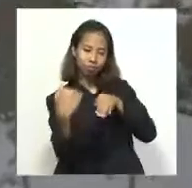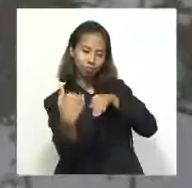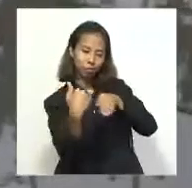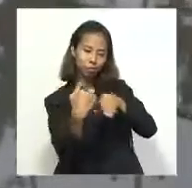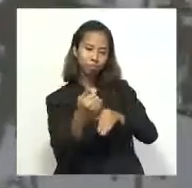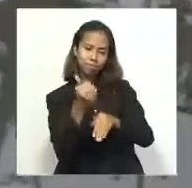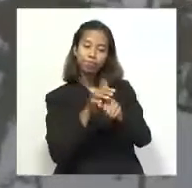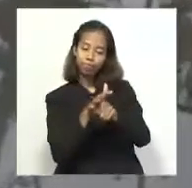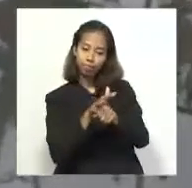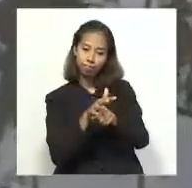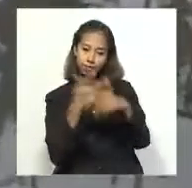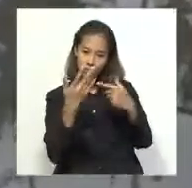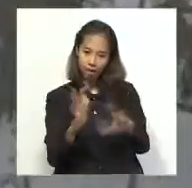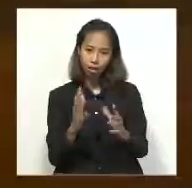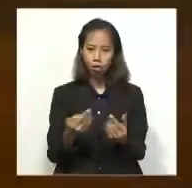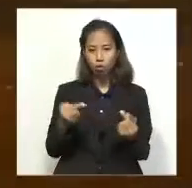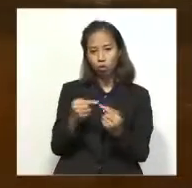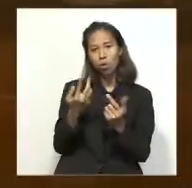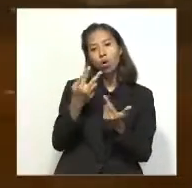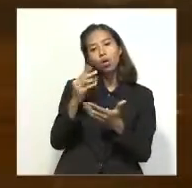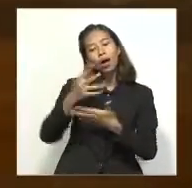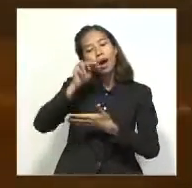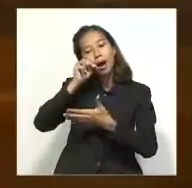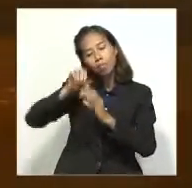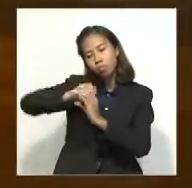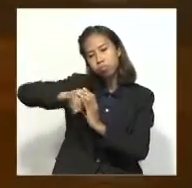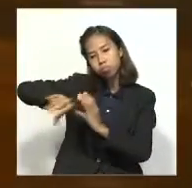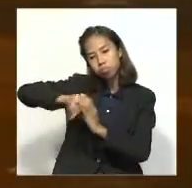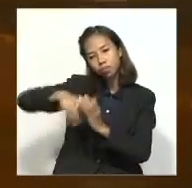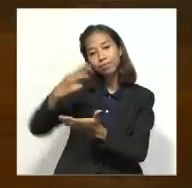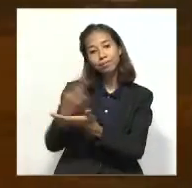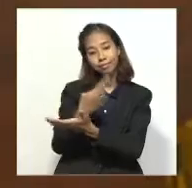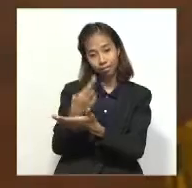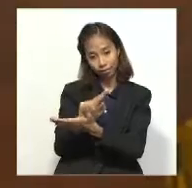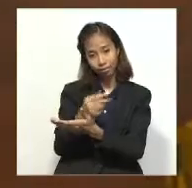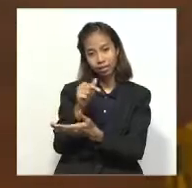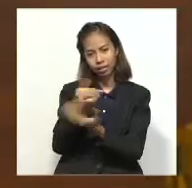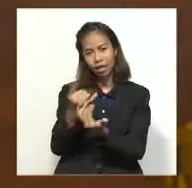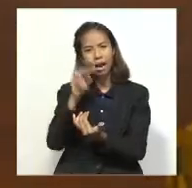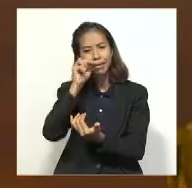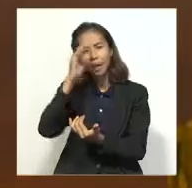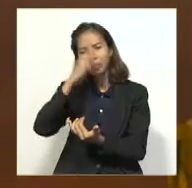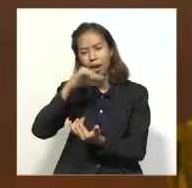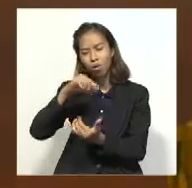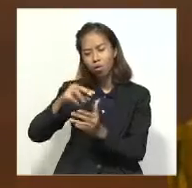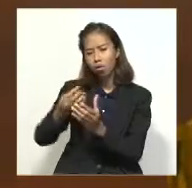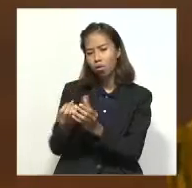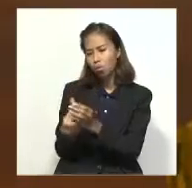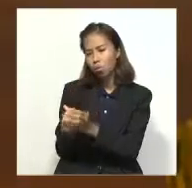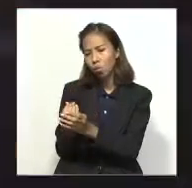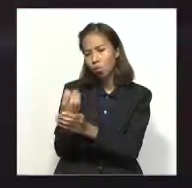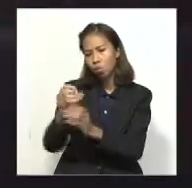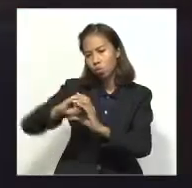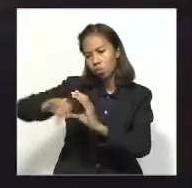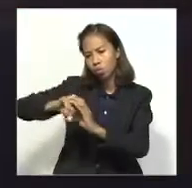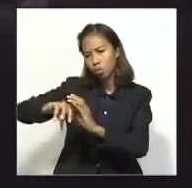อกจากนี้ยังน้ำยังเอ่อล้นทางระบายน้ำทิ้งของเทศบาลเมืองราชบุรีทำให้น้ำเสียที่ระบายออกมาจากจุด